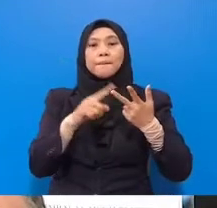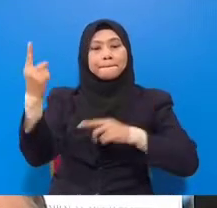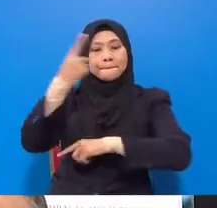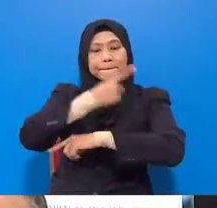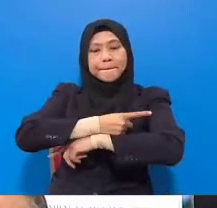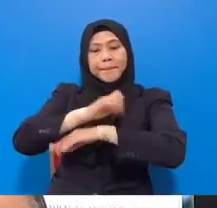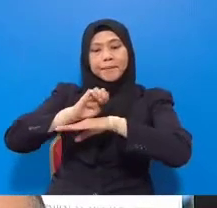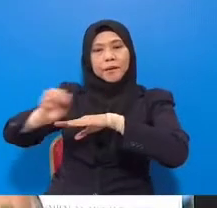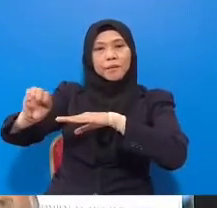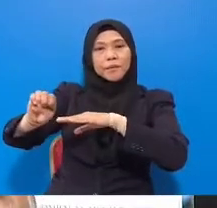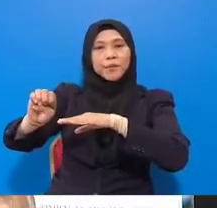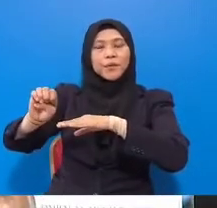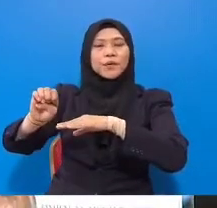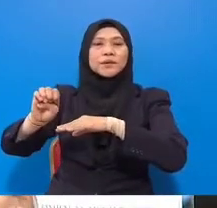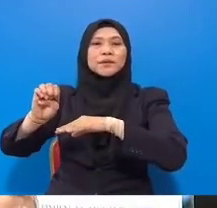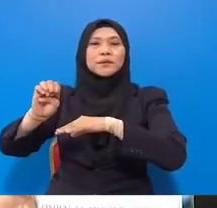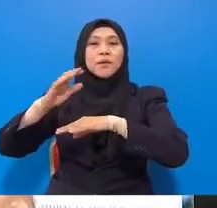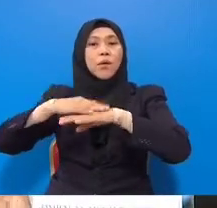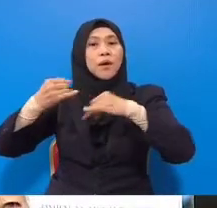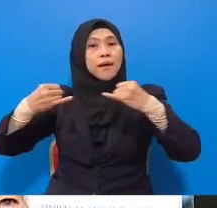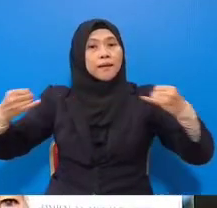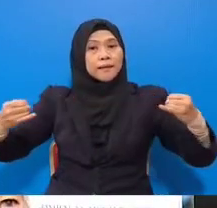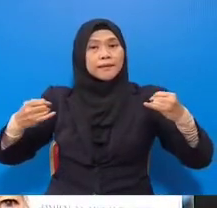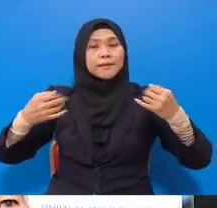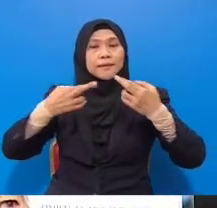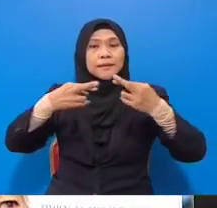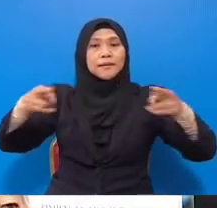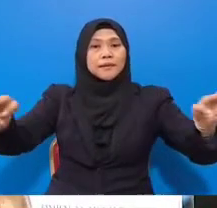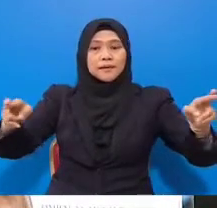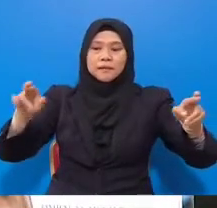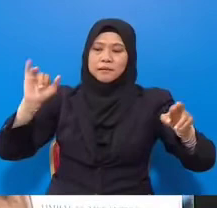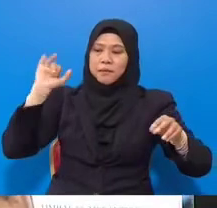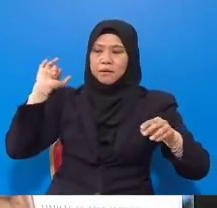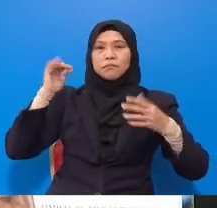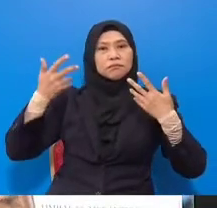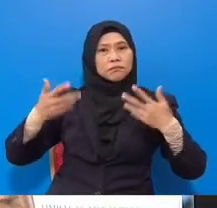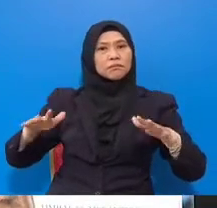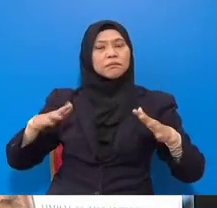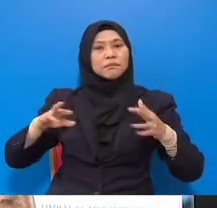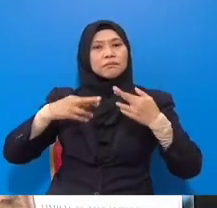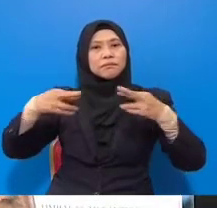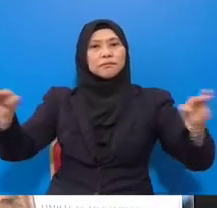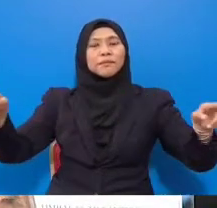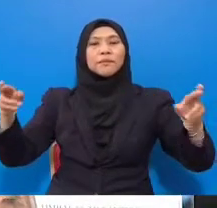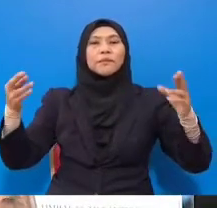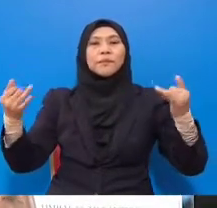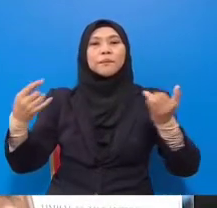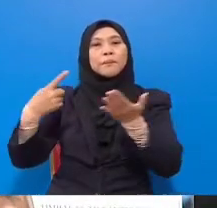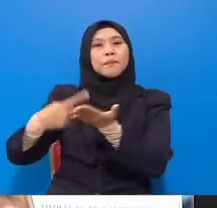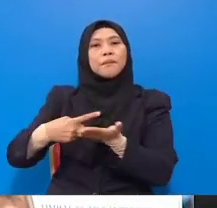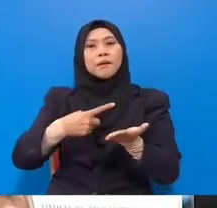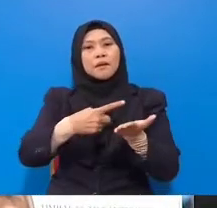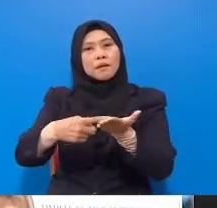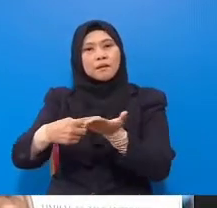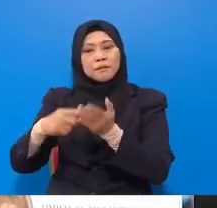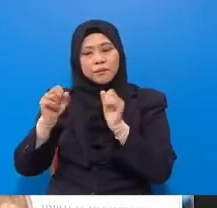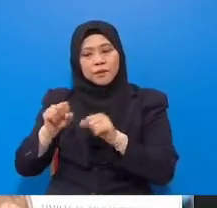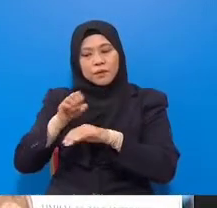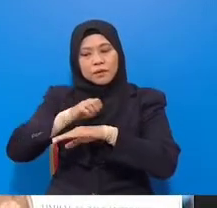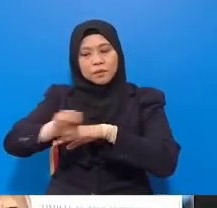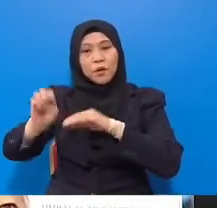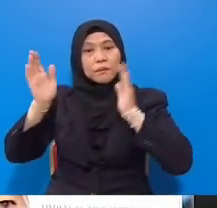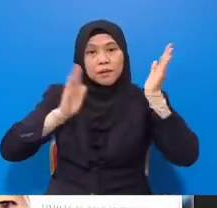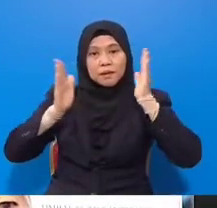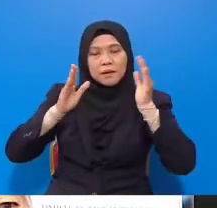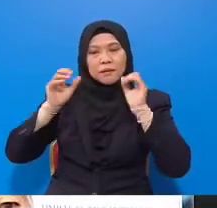exports kebangsaan secara Maya yang telah dilancarkan semalam untuk membincangkan membolehkan mengekspor